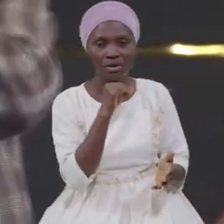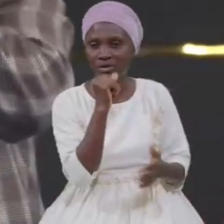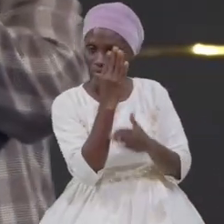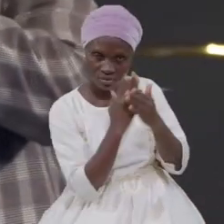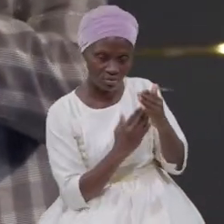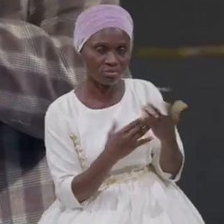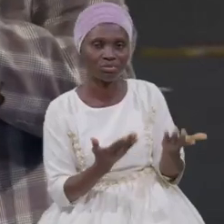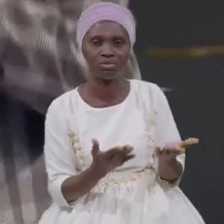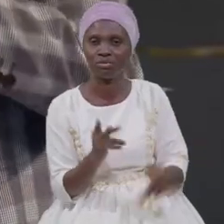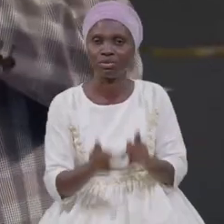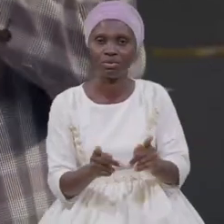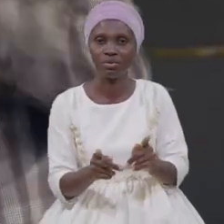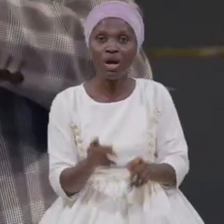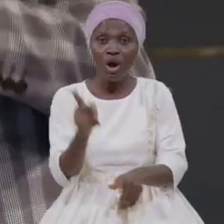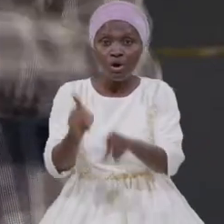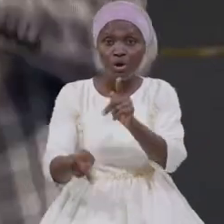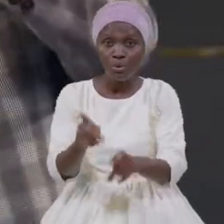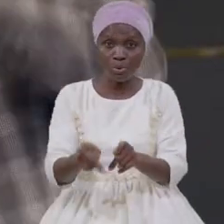pénitents.